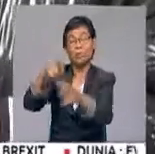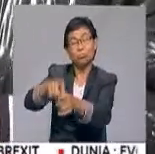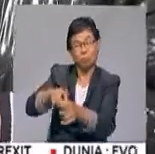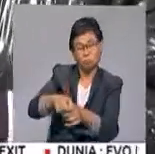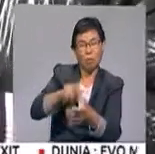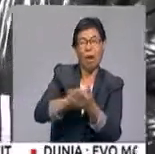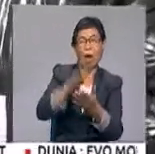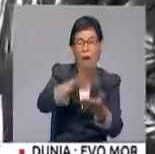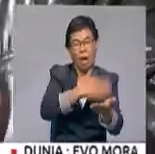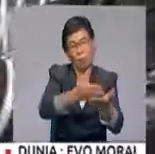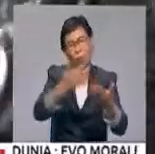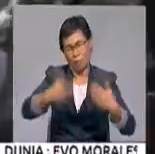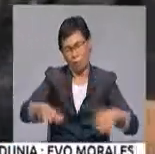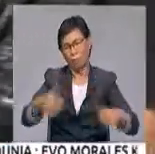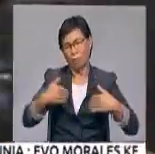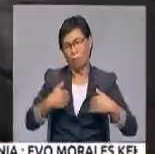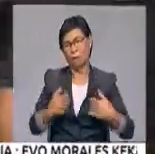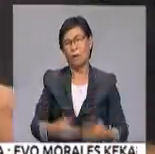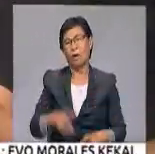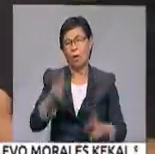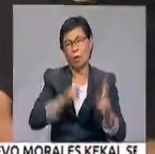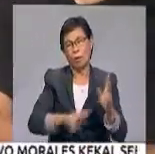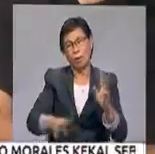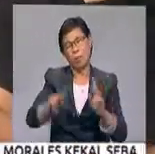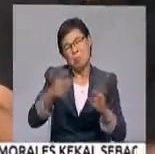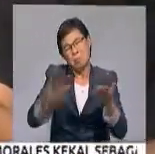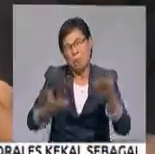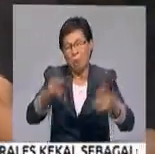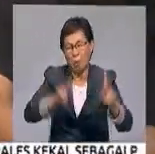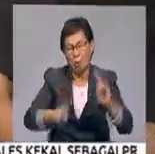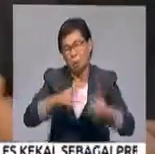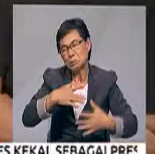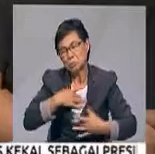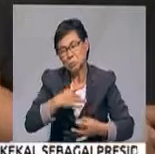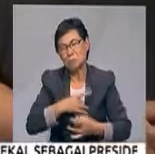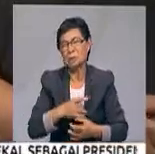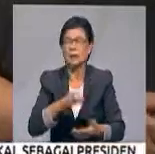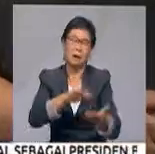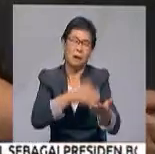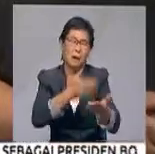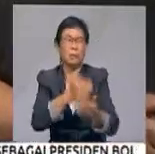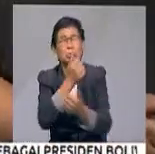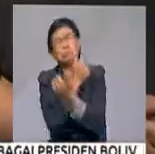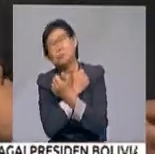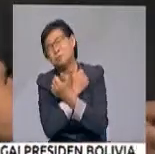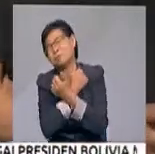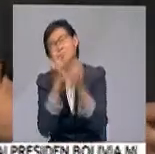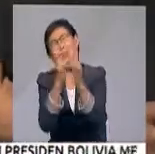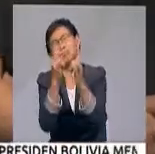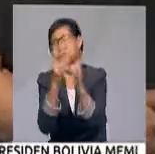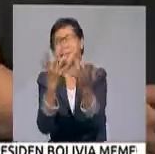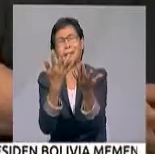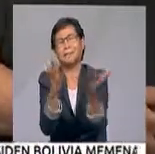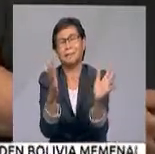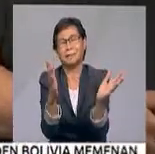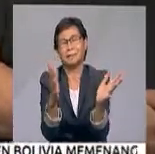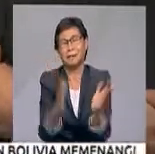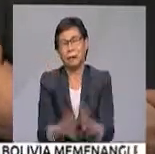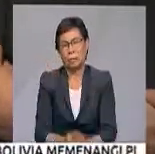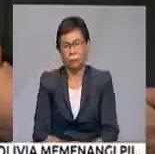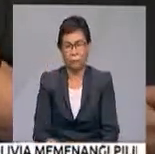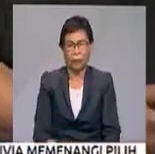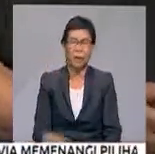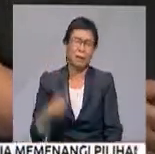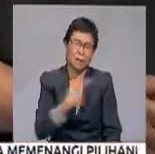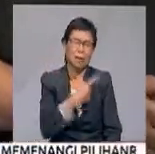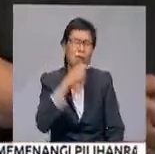kan. Itu je yang buat orang, mungkin orang suka lah tu. Kita tak adalah lagu cinta-cinta apa ke. Sebab kan kita apa ni, dah